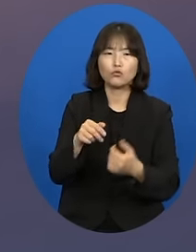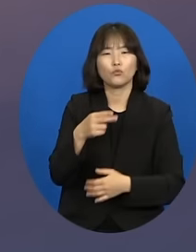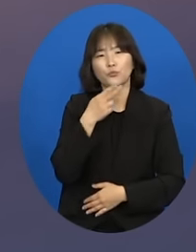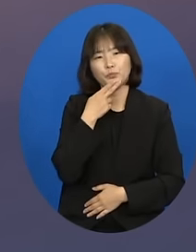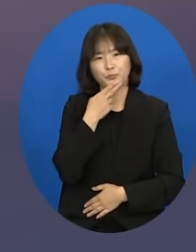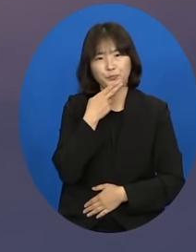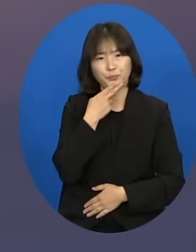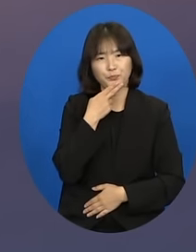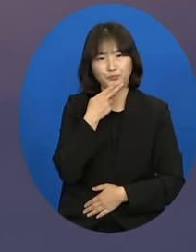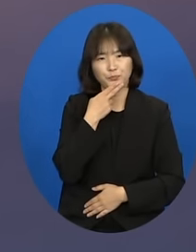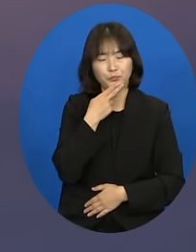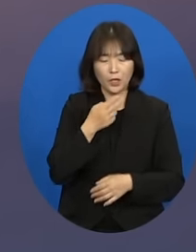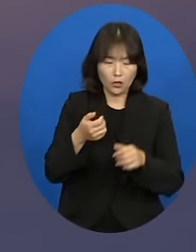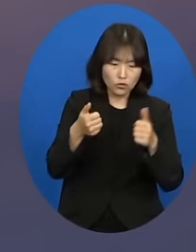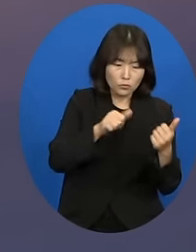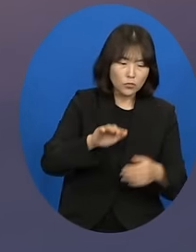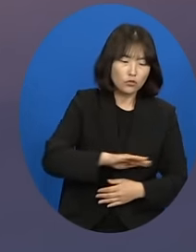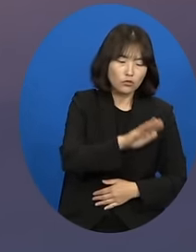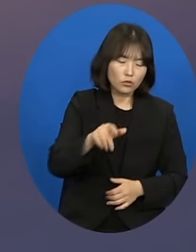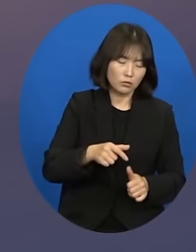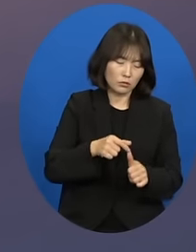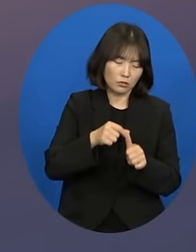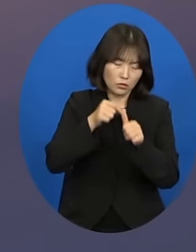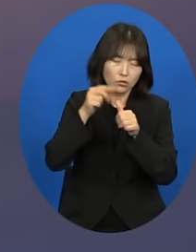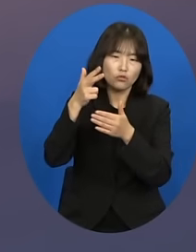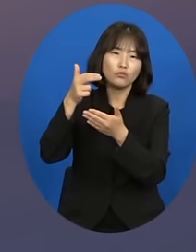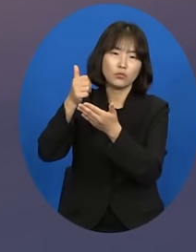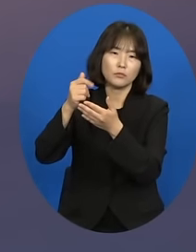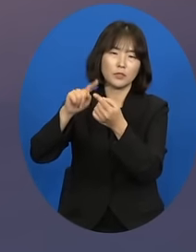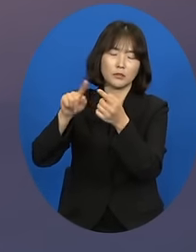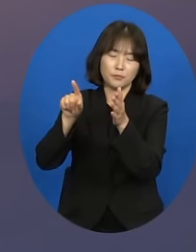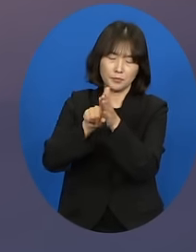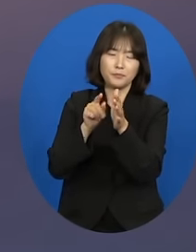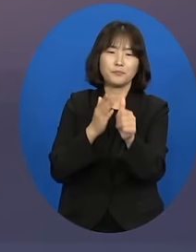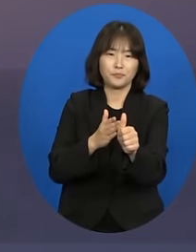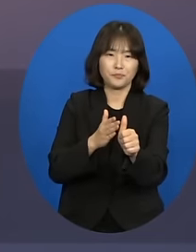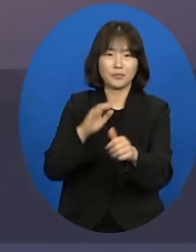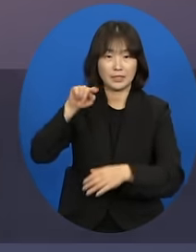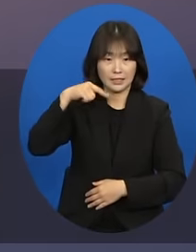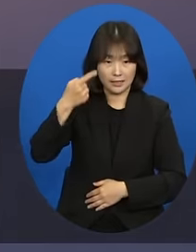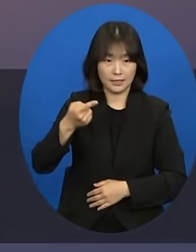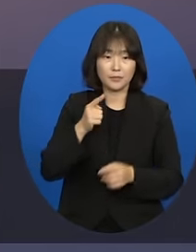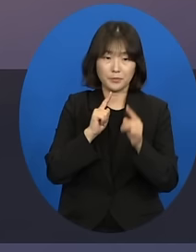죽음에서 우리를 건지신 주님인 줄로 믿으시기 바랍니다. 아멘. 다음 주십시오.